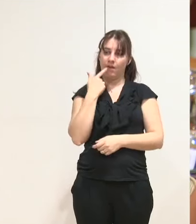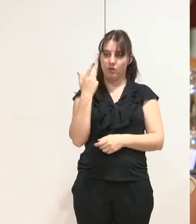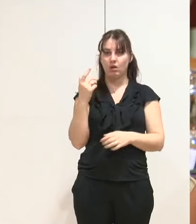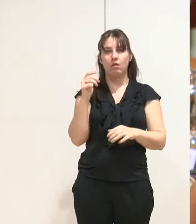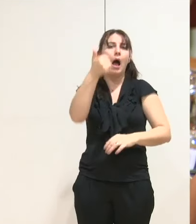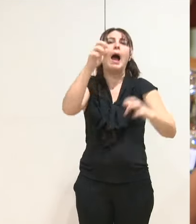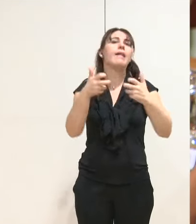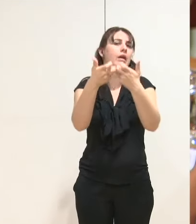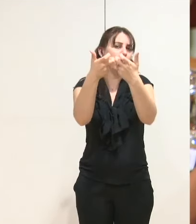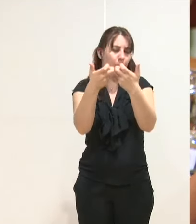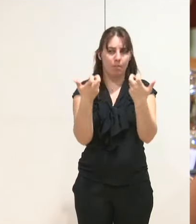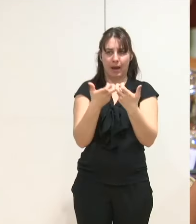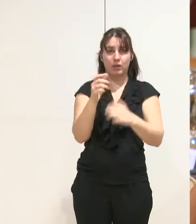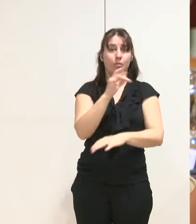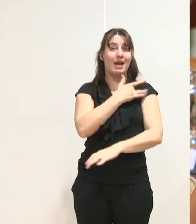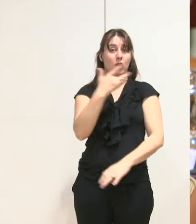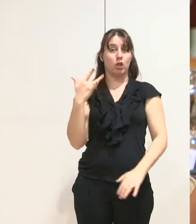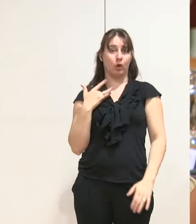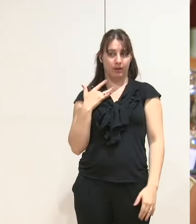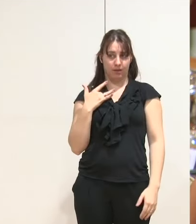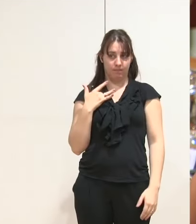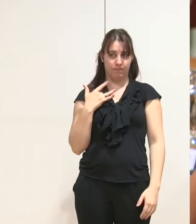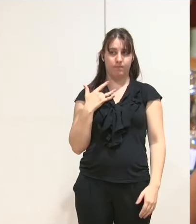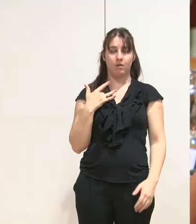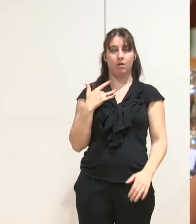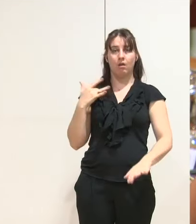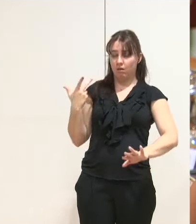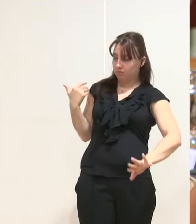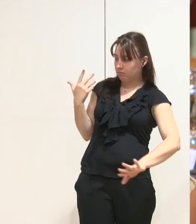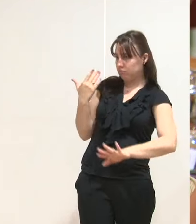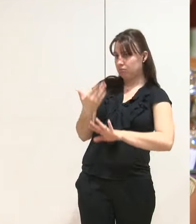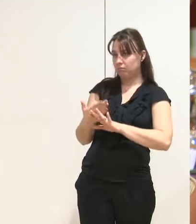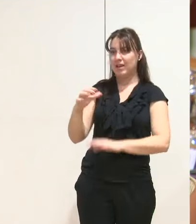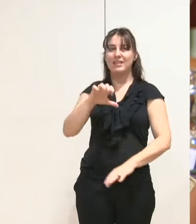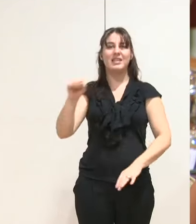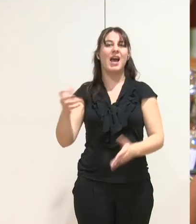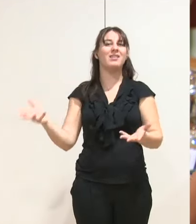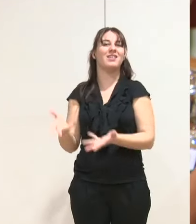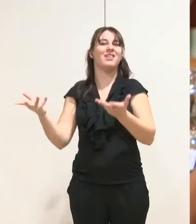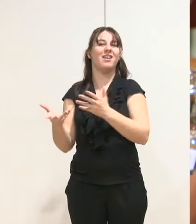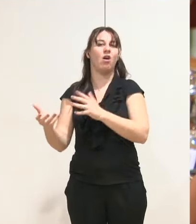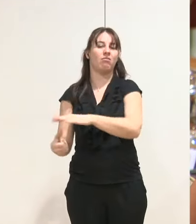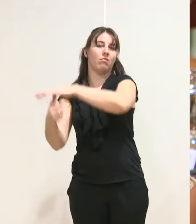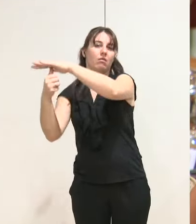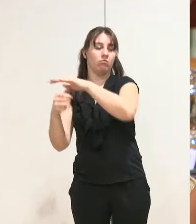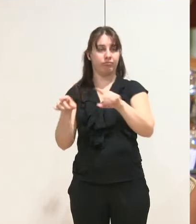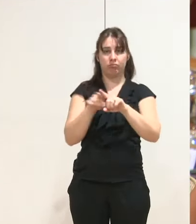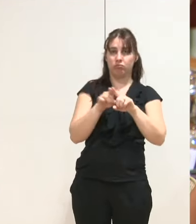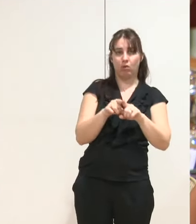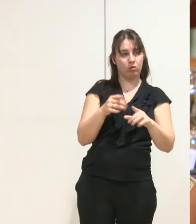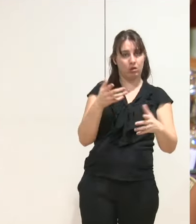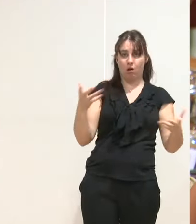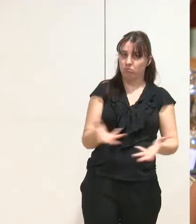juste une dans le domaine de la santé entre ce qui est fait et porté par le CCS de la ville de Grenoble et ce qui est également fait et